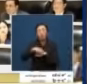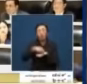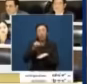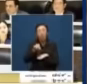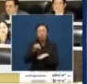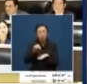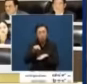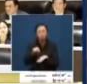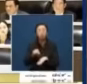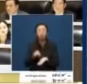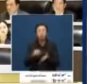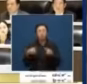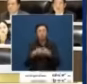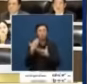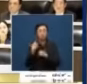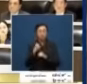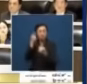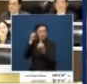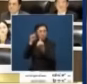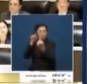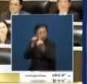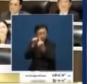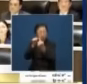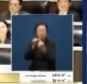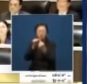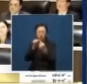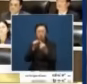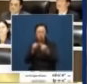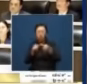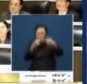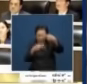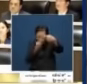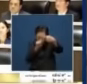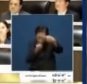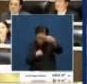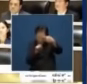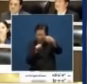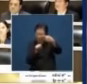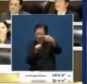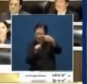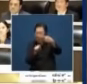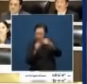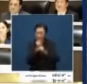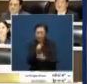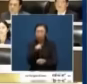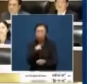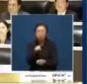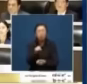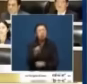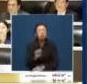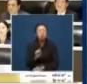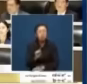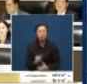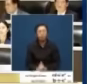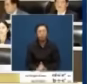ะ ว ัน นี้หลายท่านก็มีข่าวฮะเลื่อนไม่เลื่อนแต่ก็ยังไม่ค่อยมั่นใจกันนะครับเมื่อกี้ได้ฟังของทางพรรคประชาธิปัตย์ไปแล้วบอกว่าอาจจะไม่สนับสนุนนะ